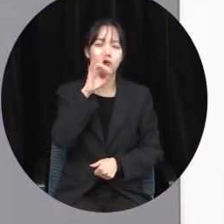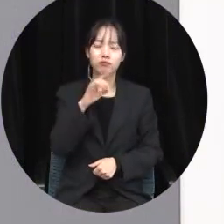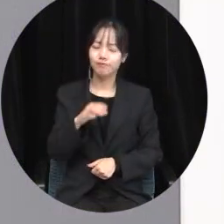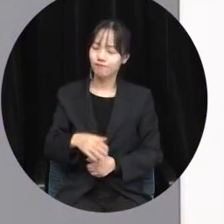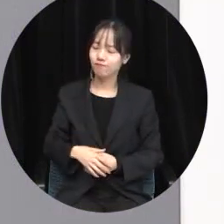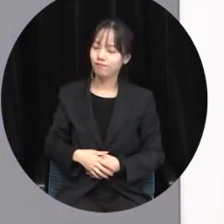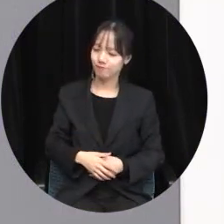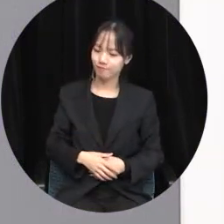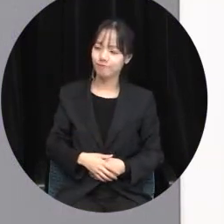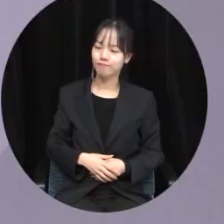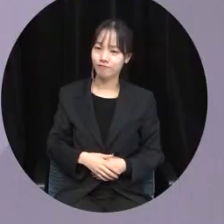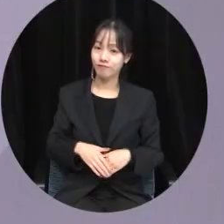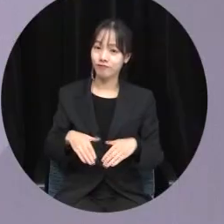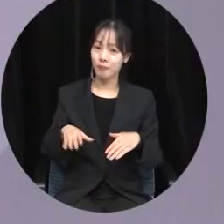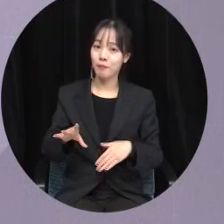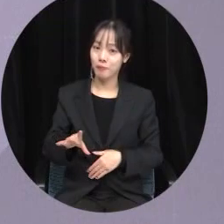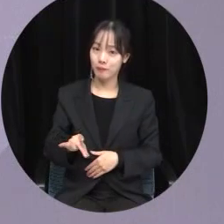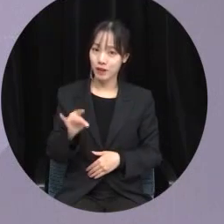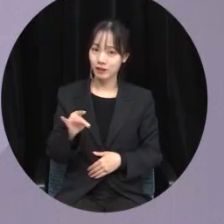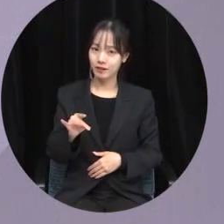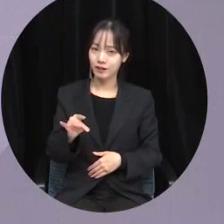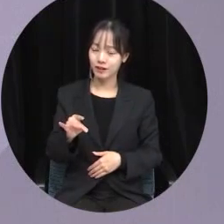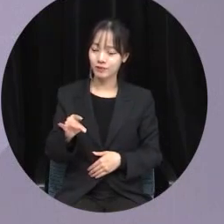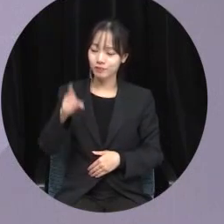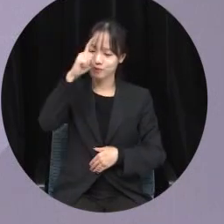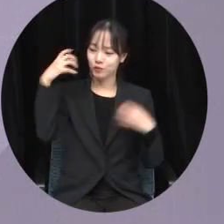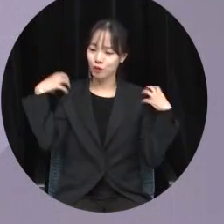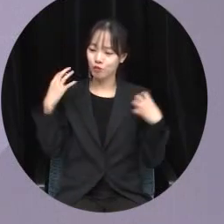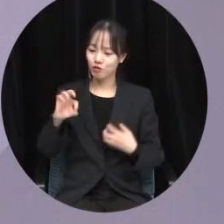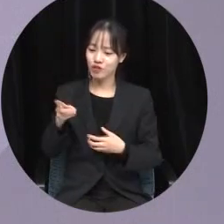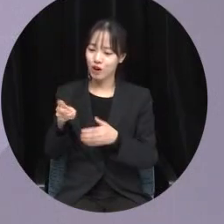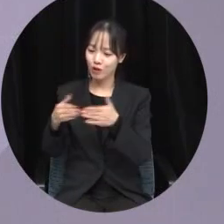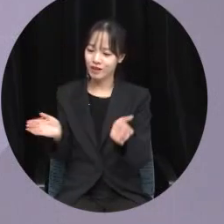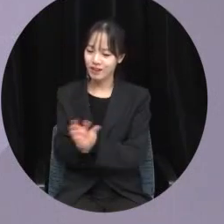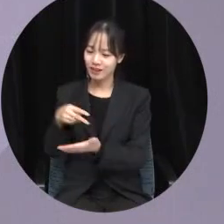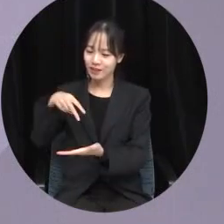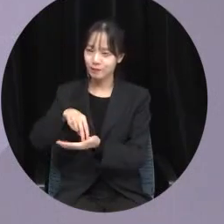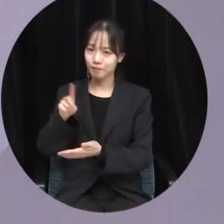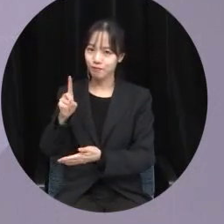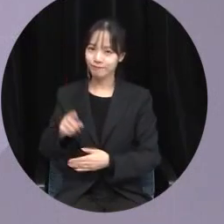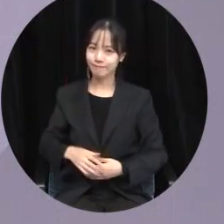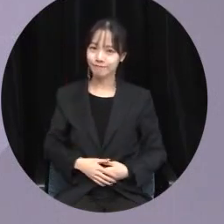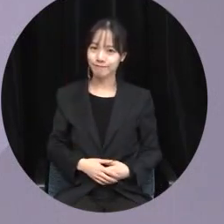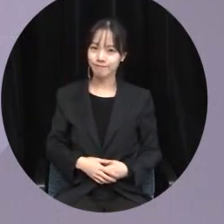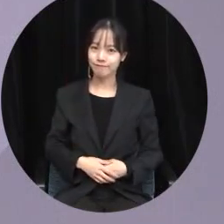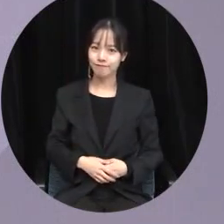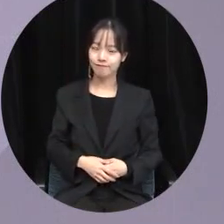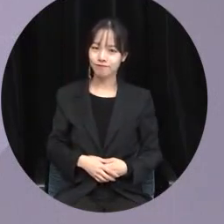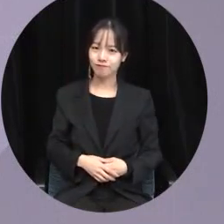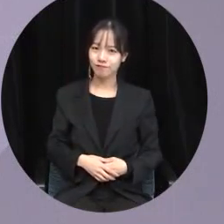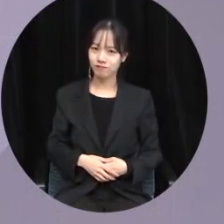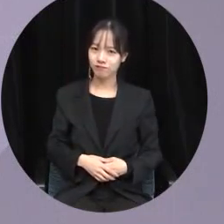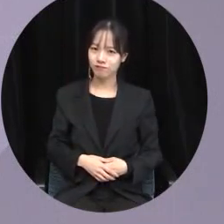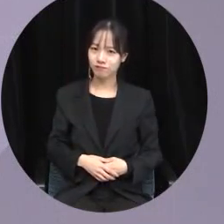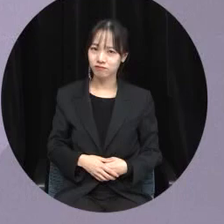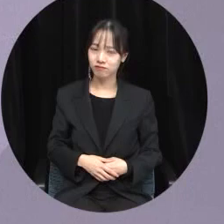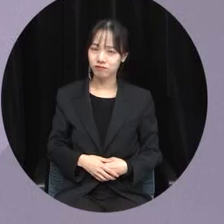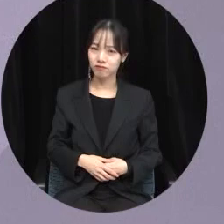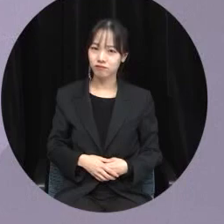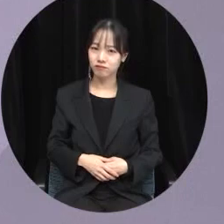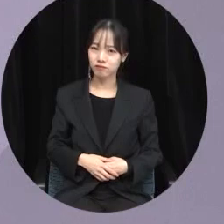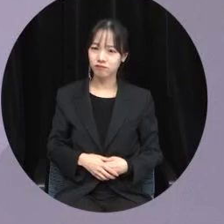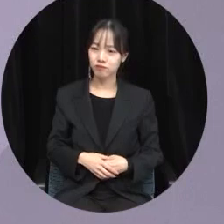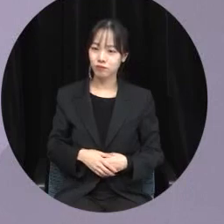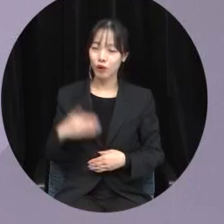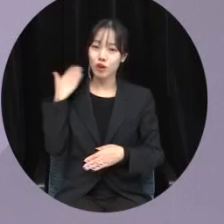문제는 일단 그 정부 여당은 전세 계약은 사적 자치